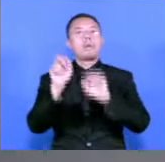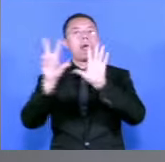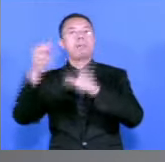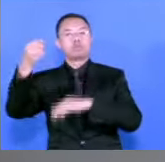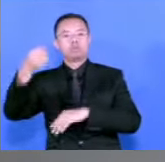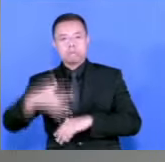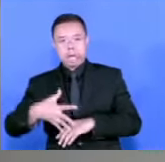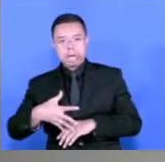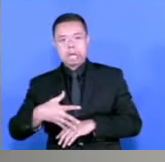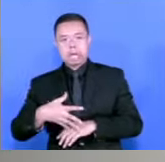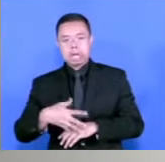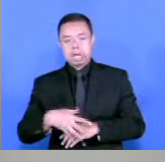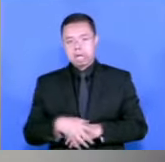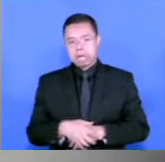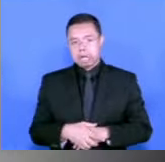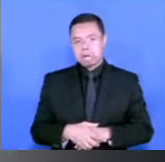Rp1.800.000.